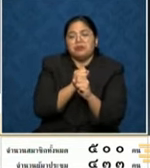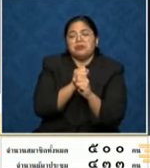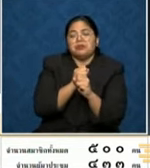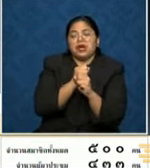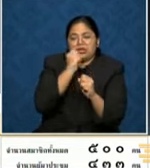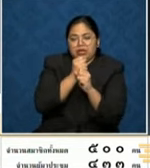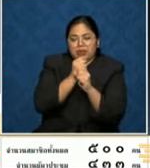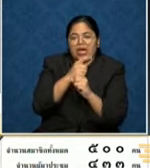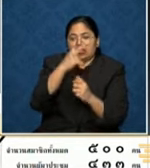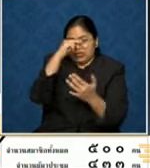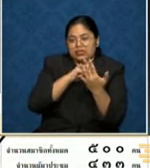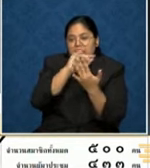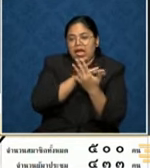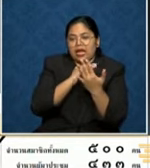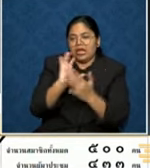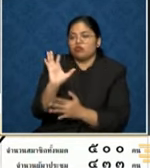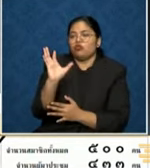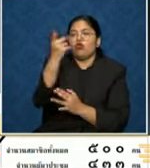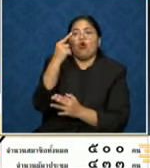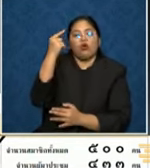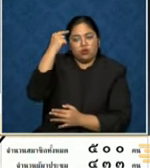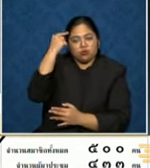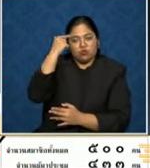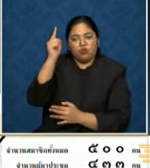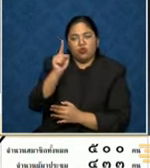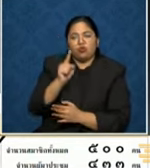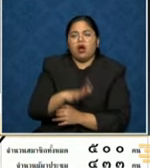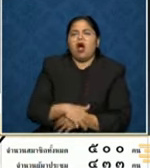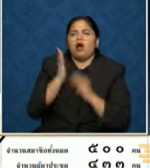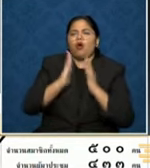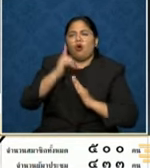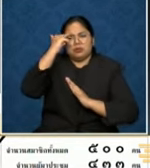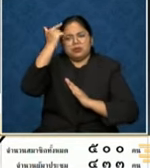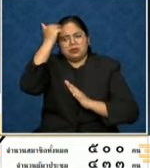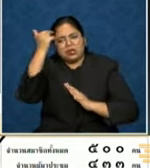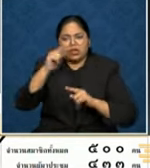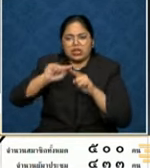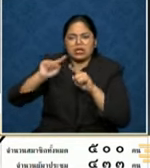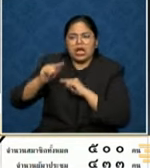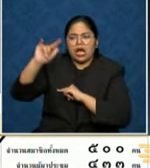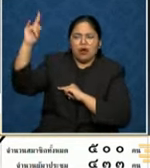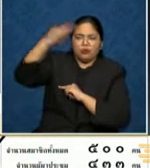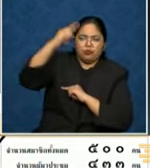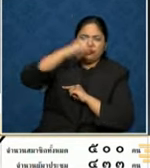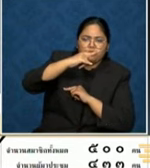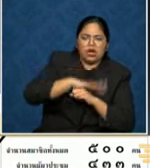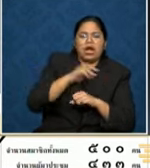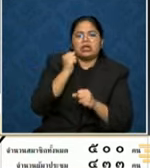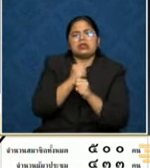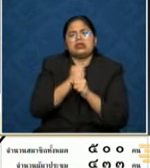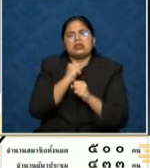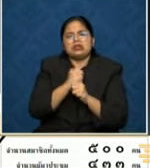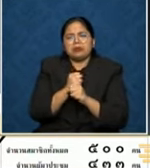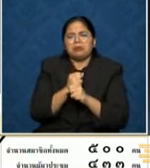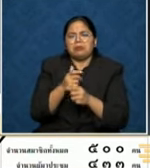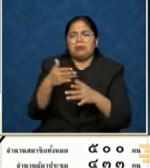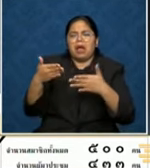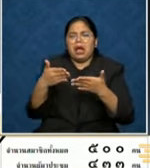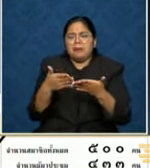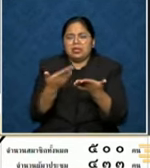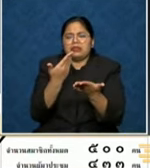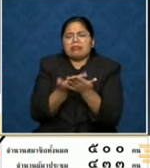whole world ให้ทั่วโลกเขาได้รู้ครับจะมีผู้เชี่ยวชาญต่างประเทศเข้ามาให้เขามาทำงานในประเทศไทยครับเก็บภาษีก็ได้ส่งเสริมครับ